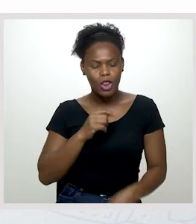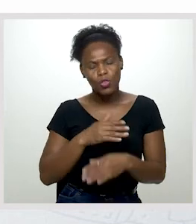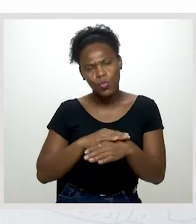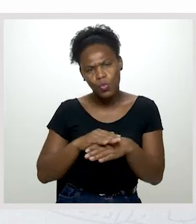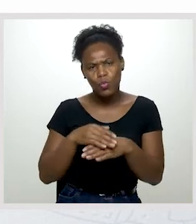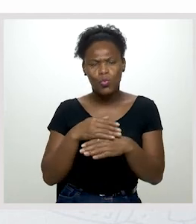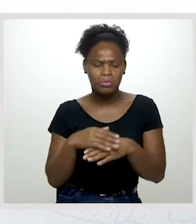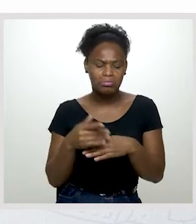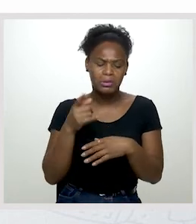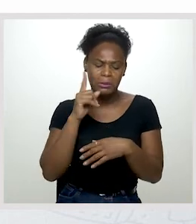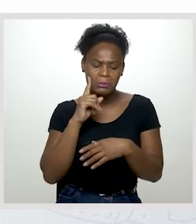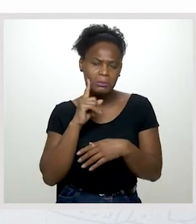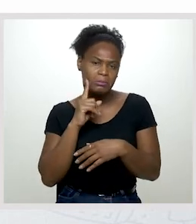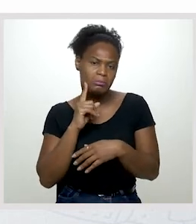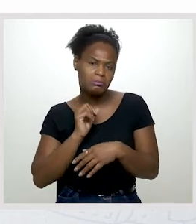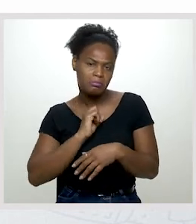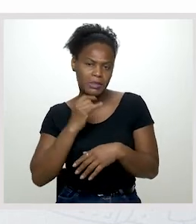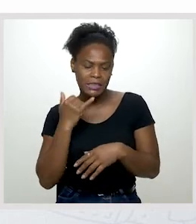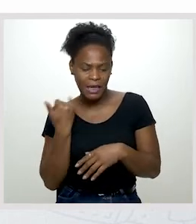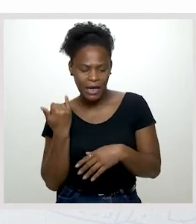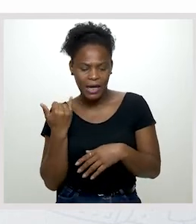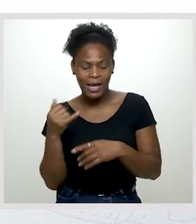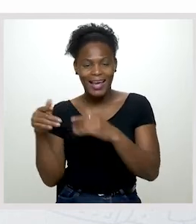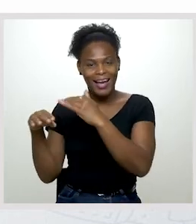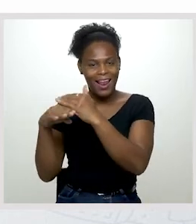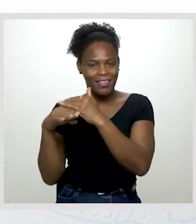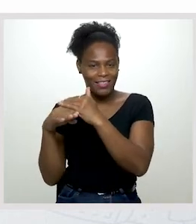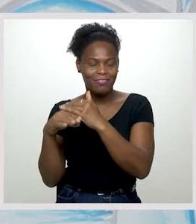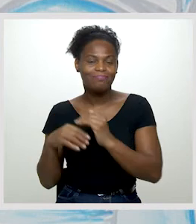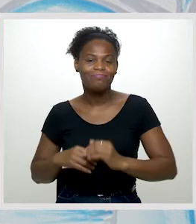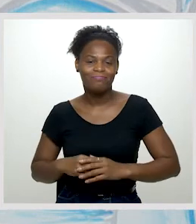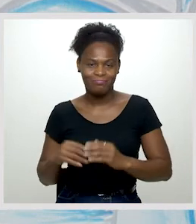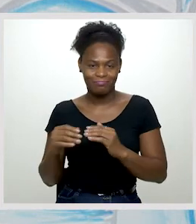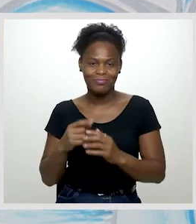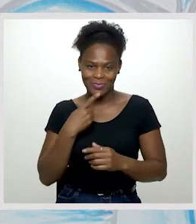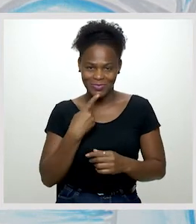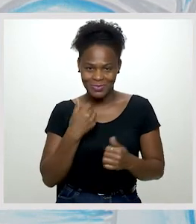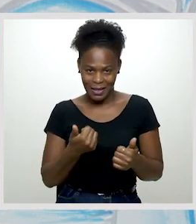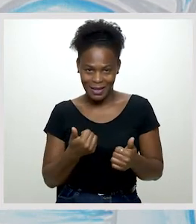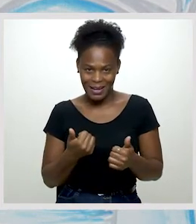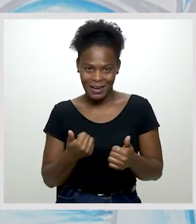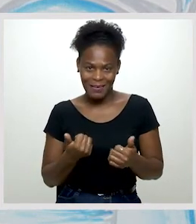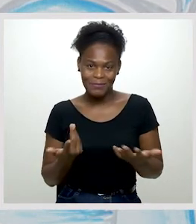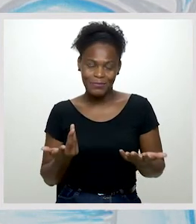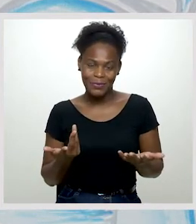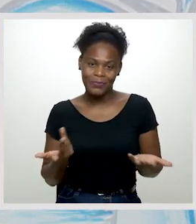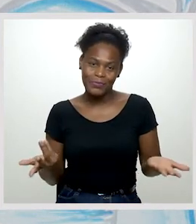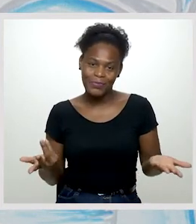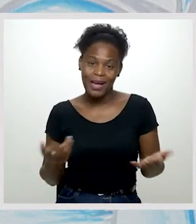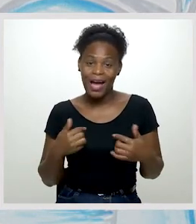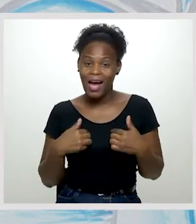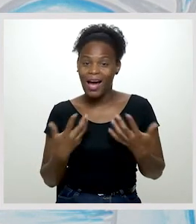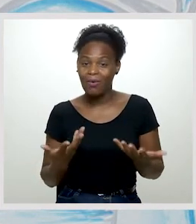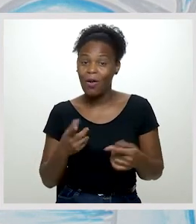ma tante, ici au niveau de l'égalité. Vous avez compris? Oui? Ok, je vous laisse